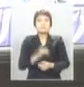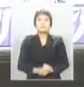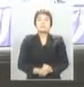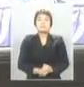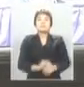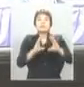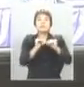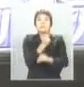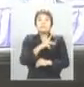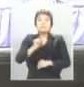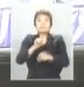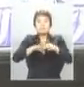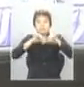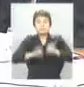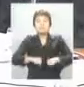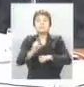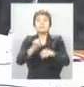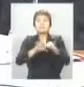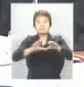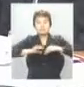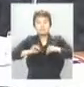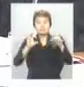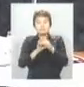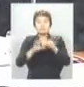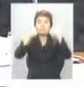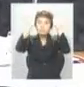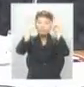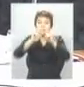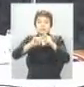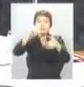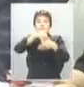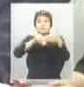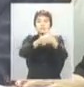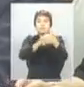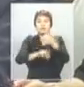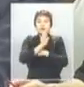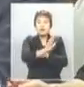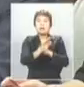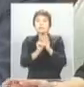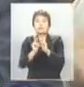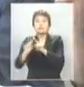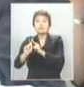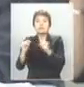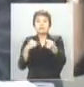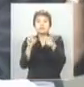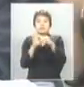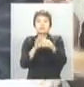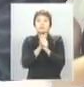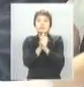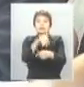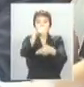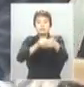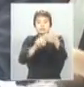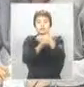มีมติเห็นชอบร่างระเบียบกกต.ว่าด้วยการหาเสียงข้อควรปฏิบัติและข้อห้ามมิให้ปฏิบัติในส่วนที่เกี่ยวกับการเลือกตั้งส.